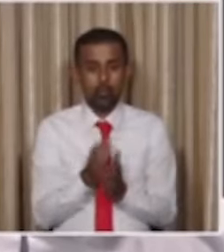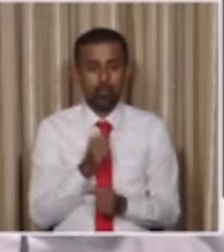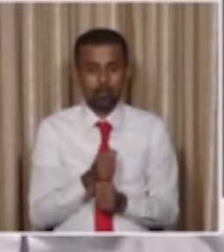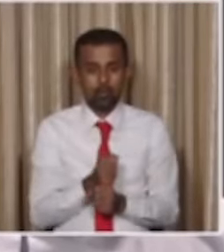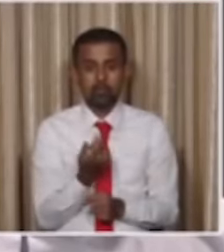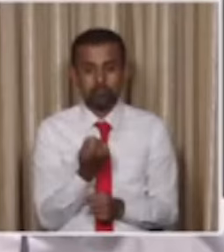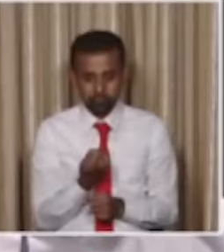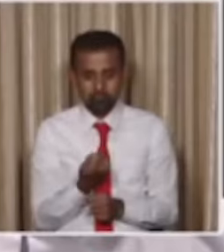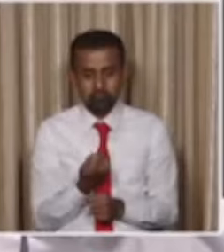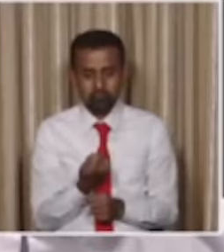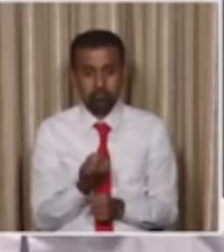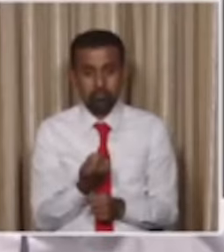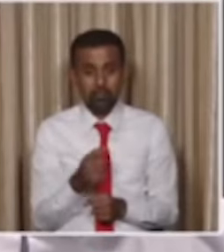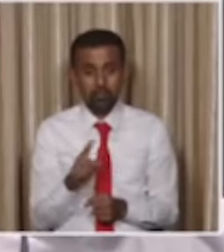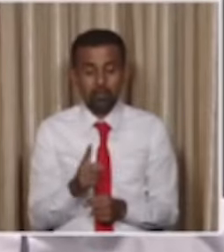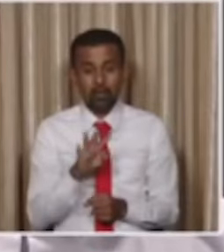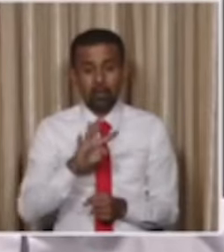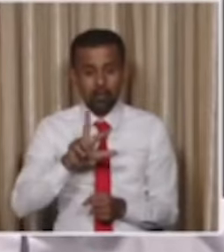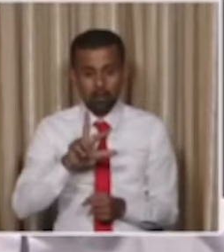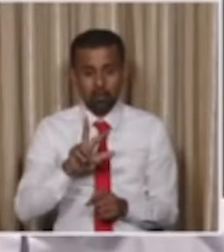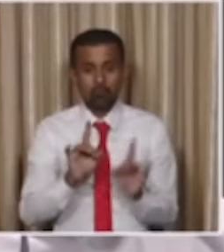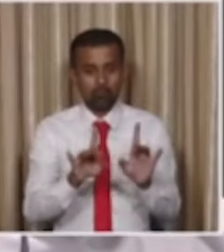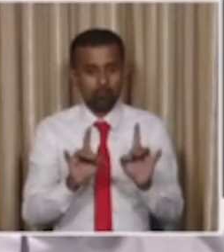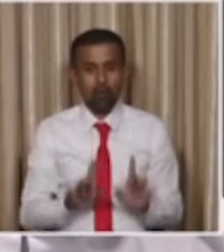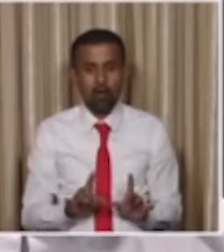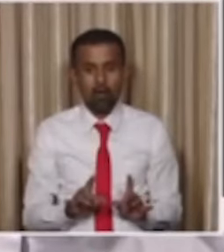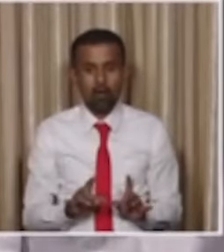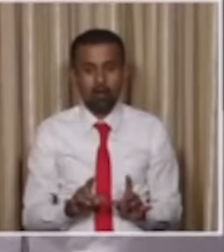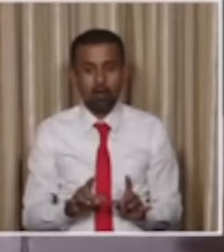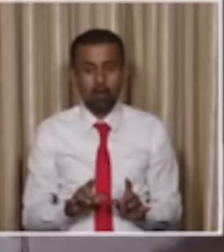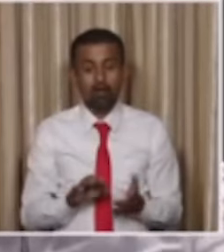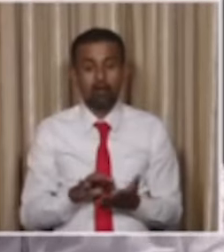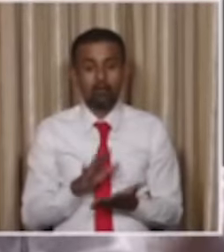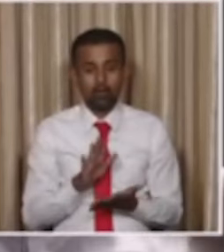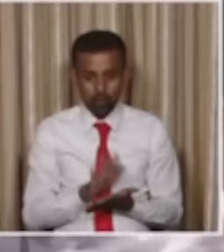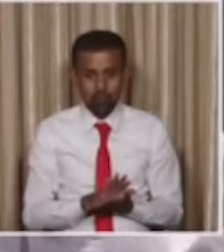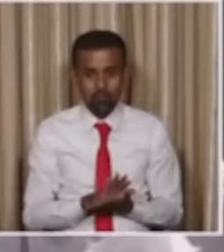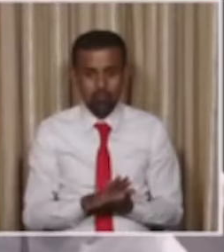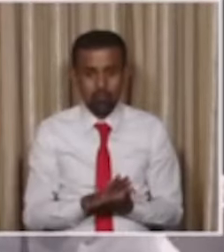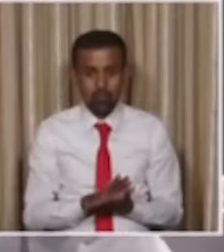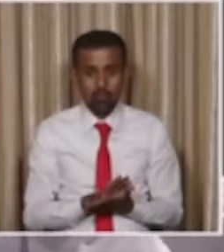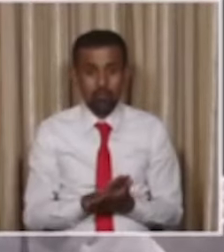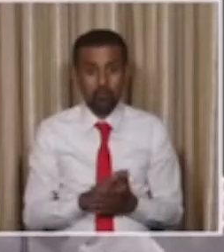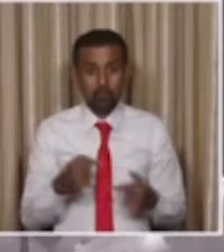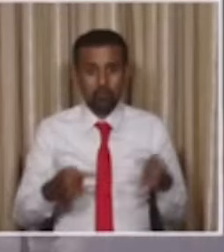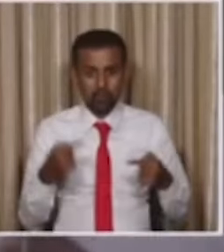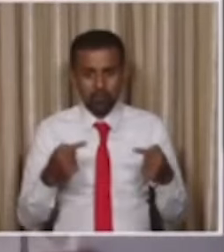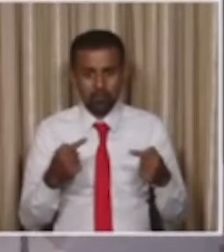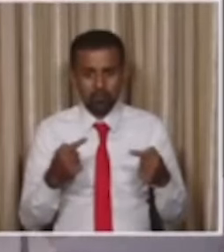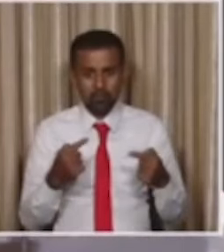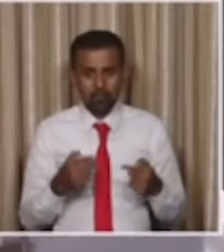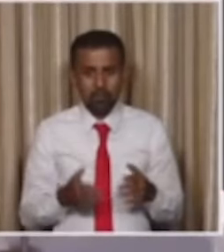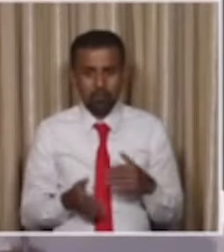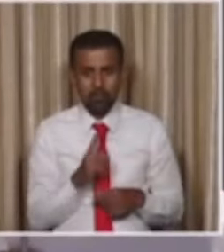මුදල් පබ්ලික් ෆයිනෑන්ස් 148 වගන්තියට අදාළයි කියන එක ස්ථාපිත විය යුතුව තියෙනවා. මොකද මේ ඩිබේට් එකේ එහෙම පැත්තක් ගමන්